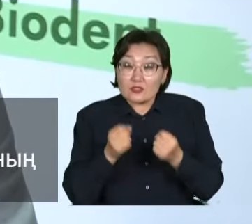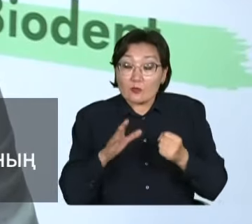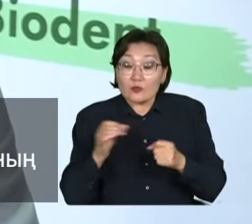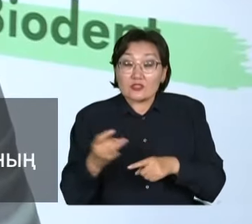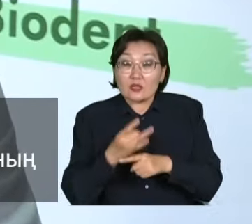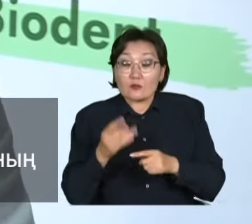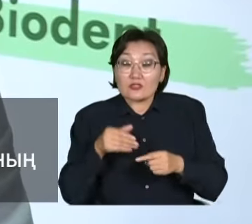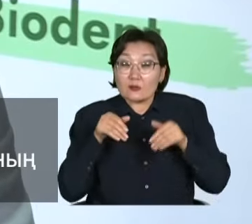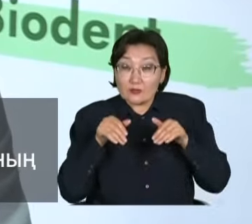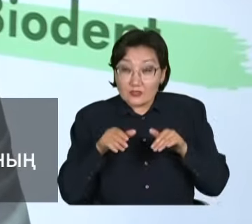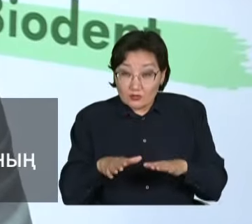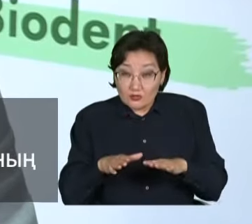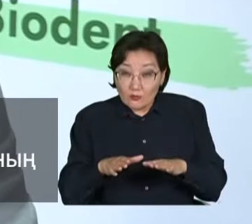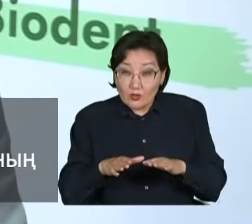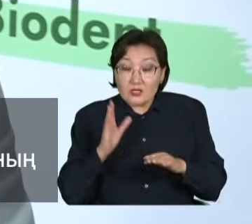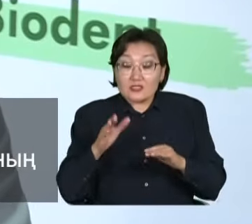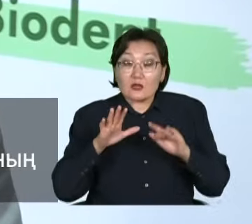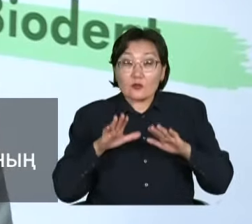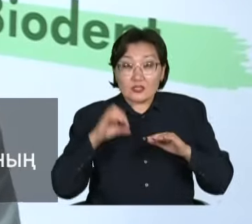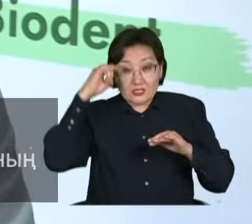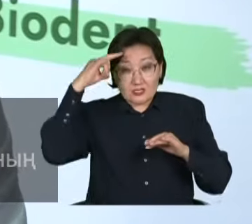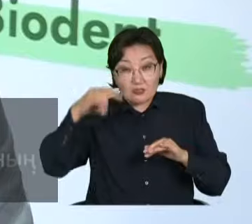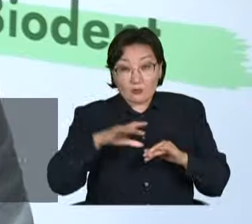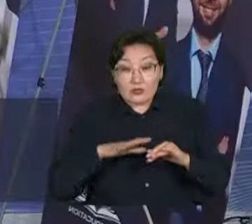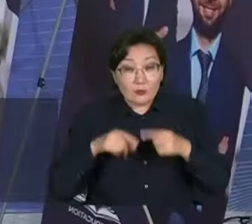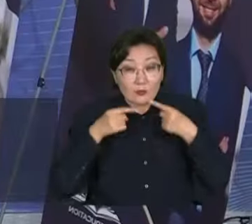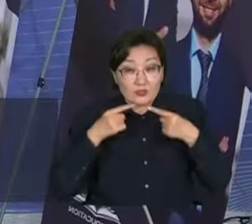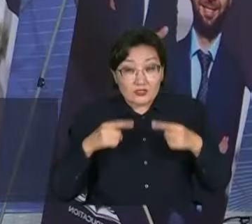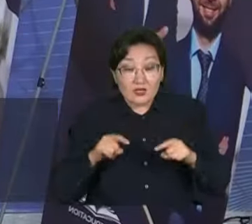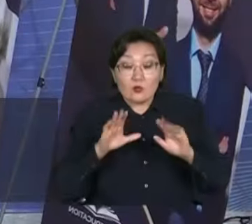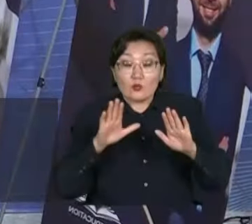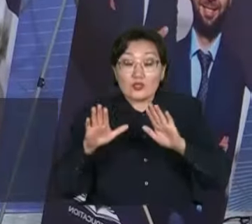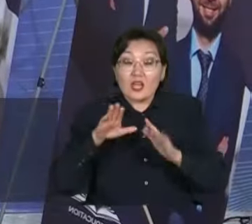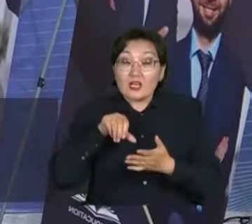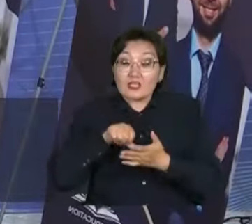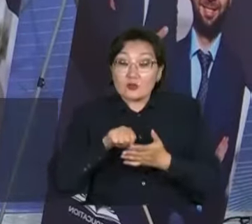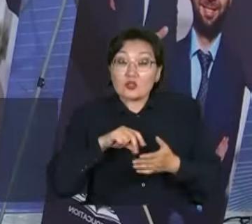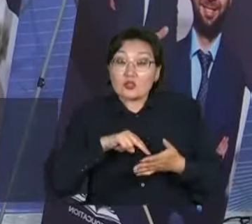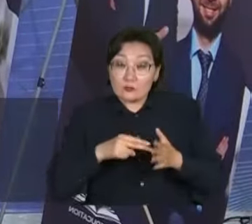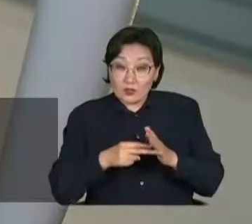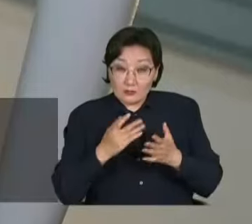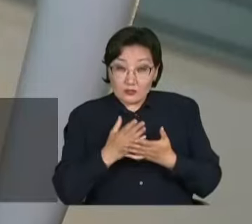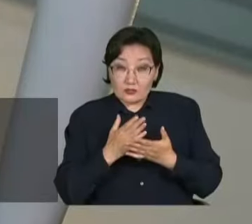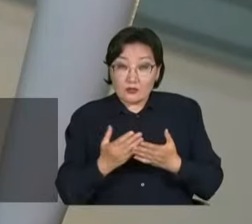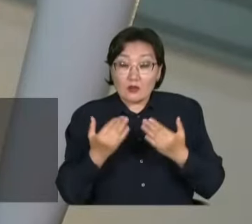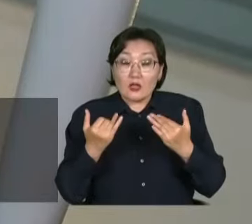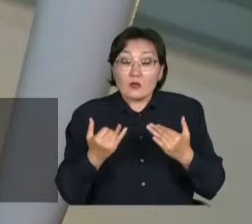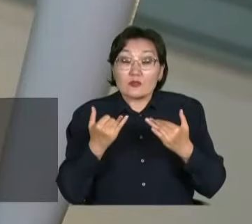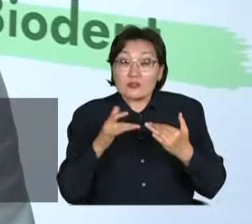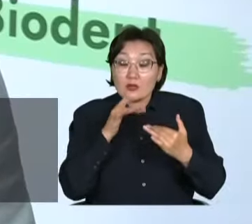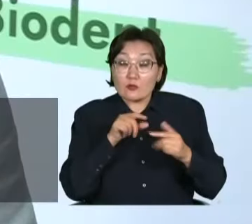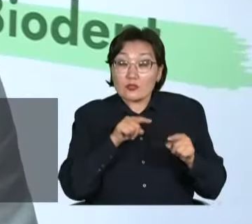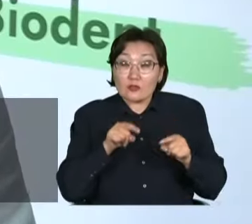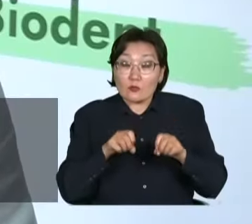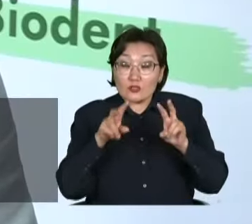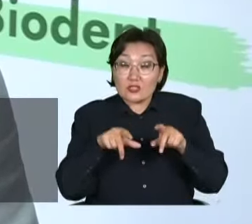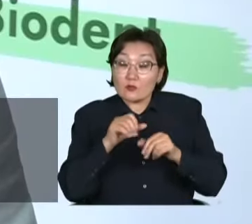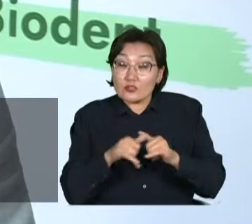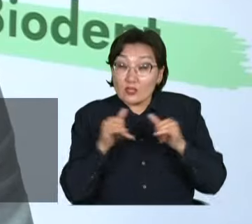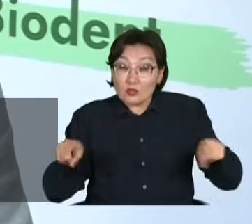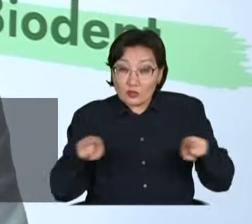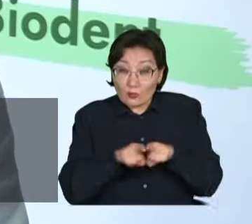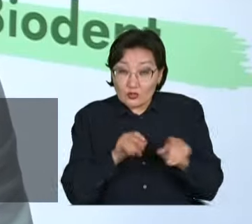алғашқы қадамдарымыздың бірі. Алда тек Қазақстанда ғана емес, басқа да көрмелерге қатысуды жоспарлап отырмыз. Заман ағымына ілесіп, мамандарды дамыту үшін